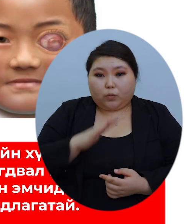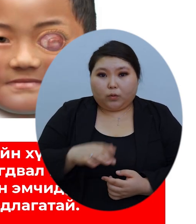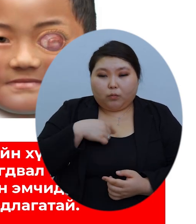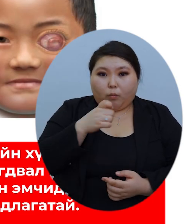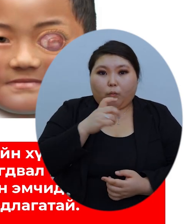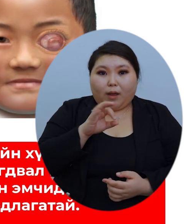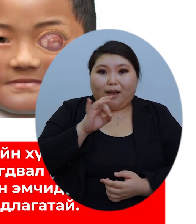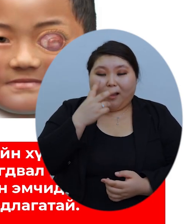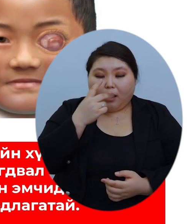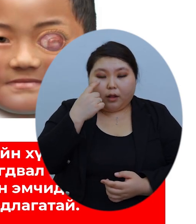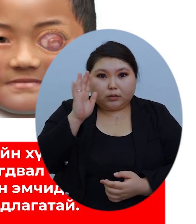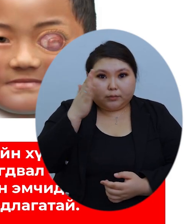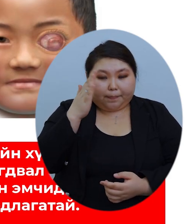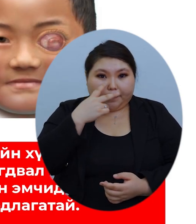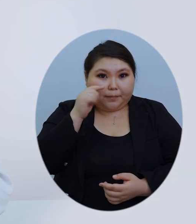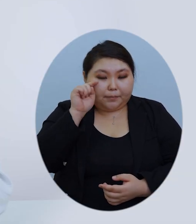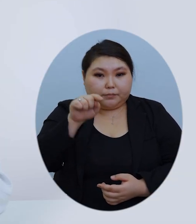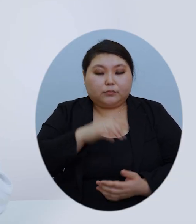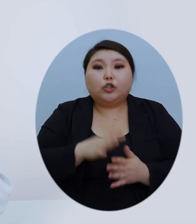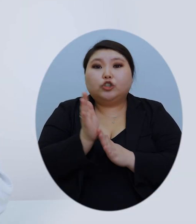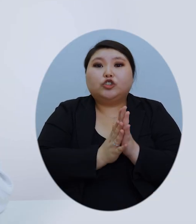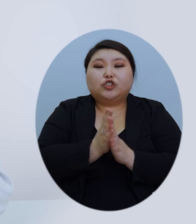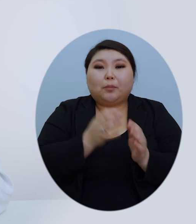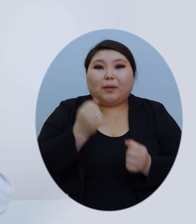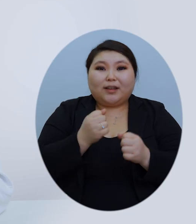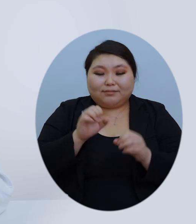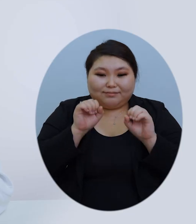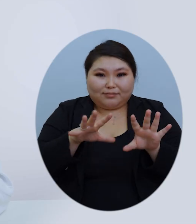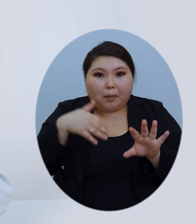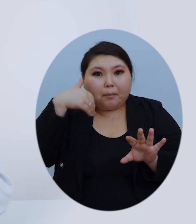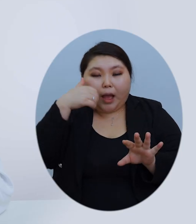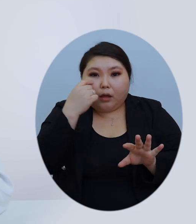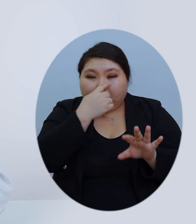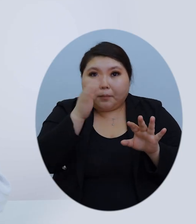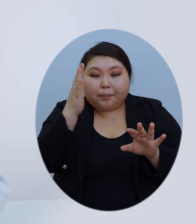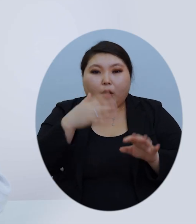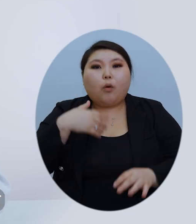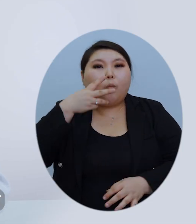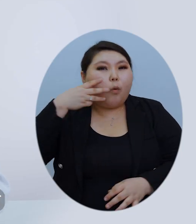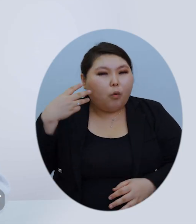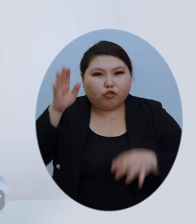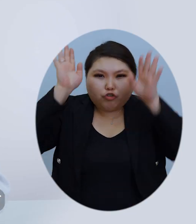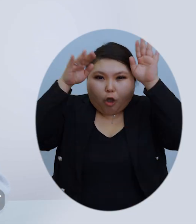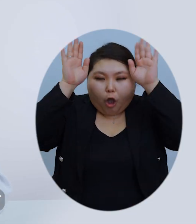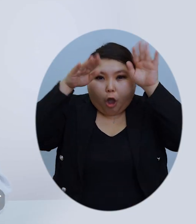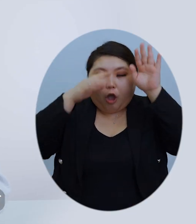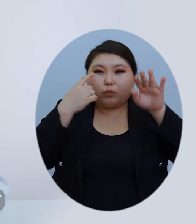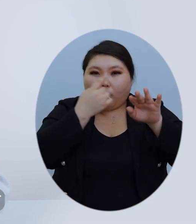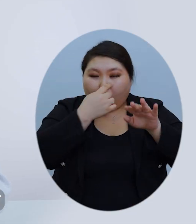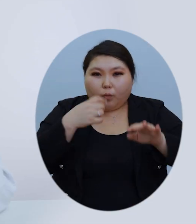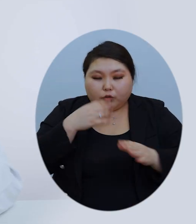хүүхэн хараа гэрэлтэж харагддаг. Шөнө машины гэрэлд малын нүд гэрэлтдэг шиг, муур нохооны нүд орой болохоор